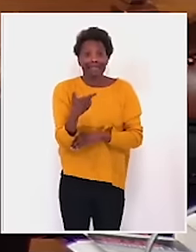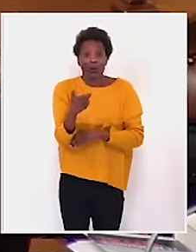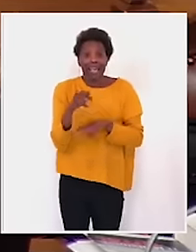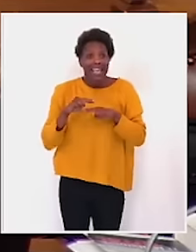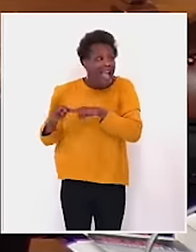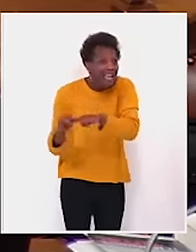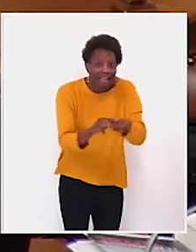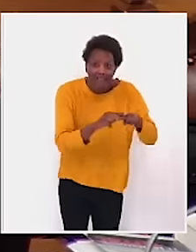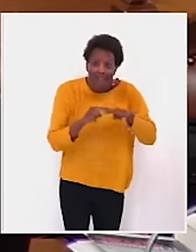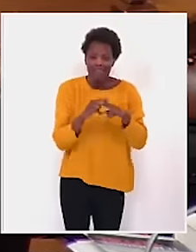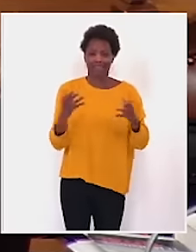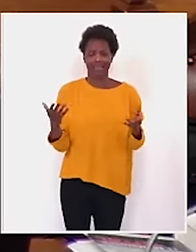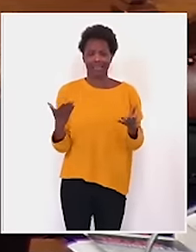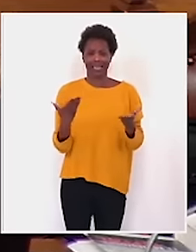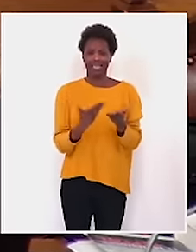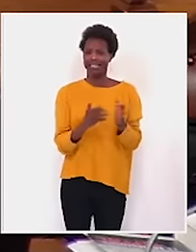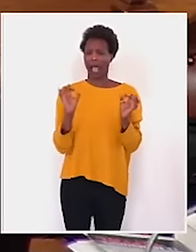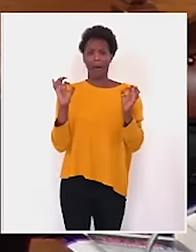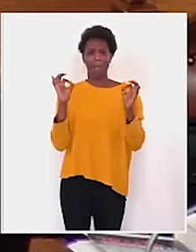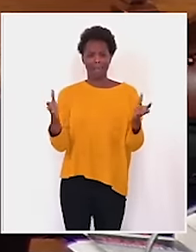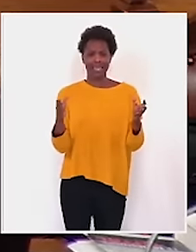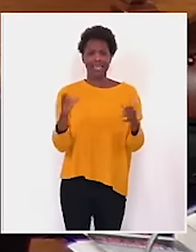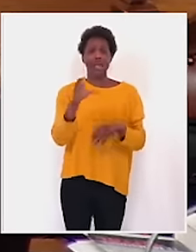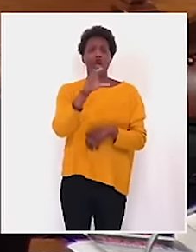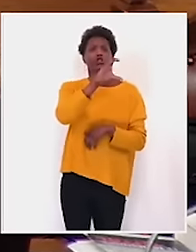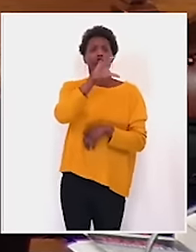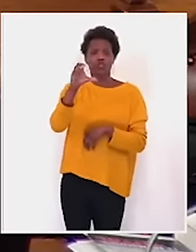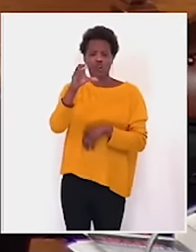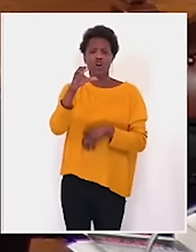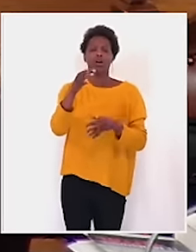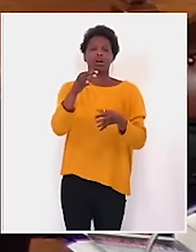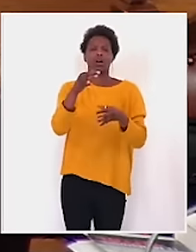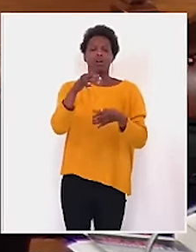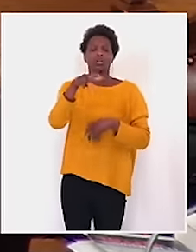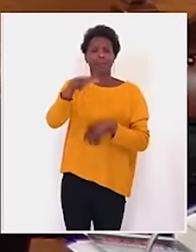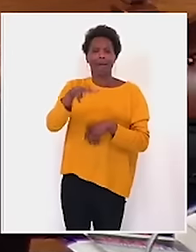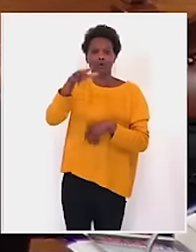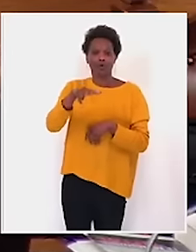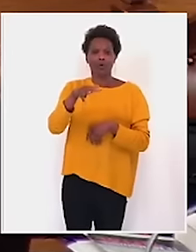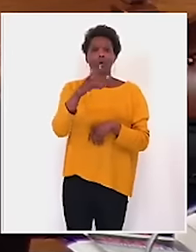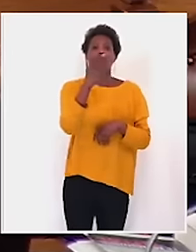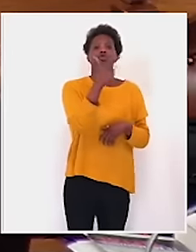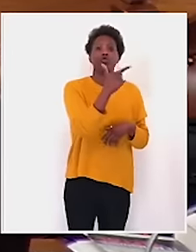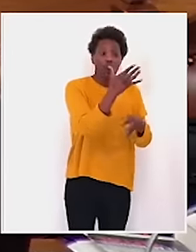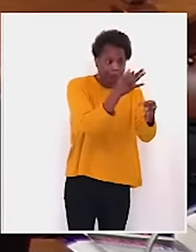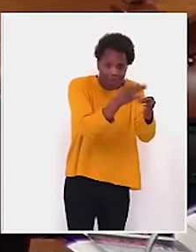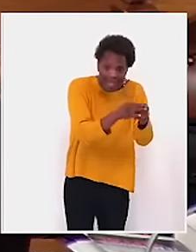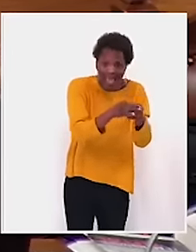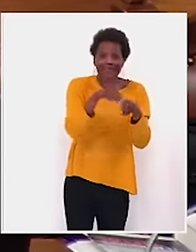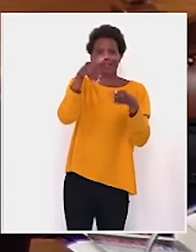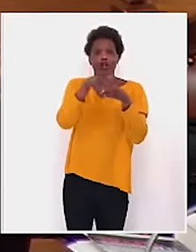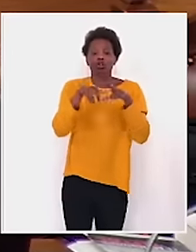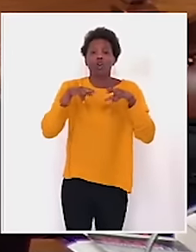c'est, ça correspondrait à 100 T2. L'équivalent de 100 T2 sur la rue Sainte-Catherine. Pourquoi ne